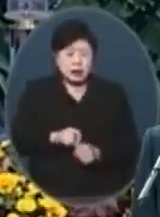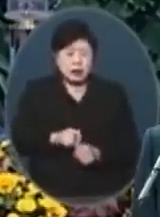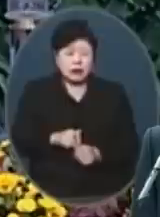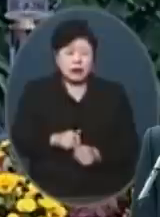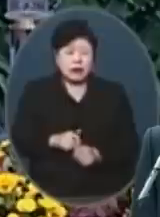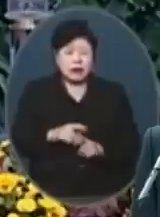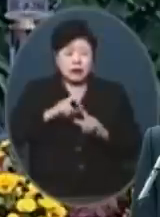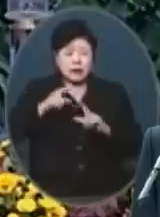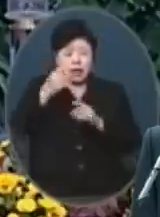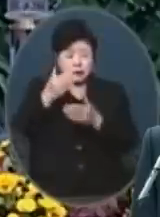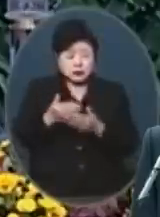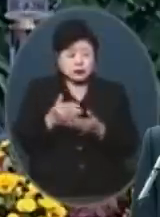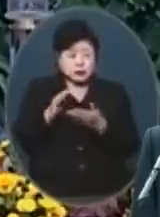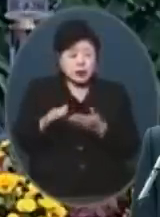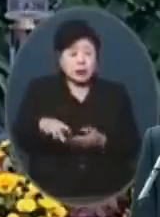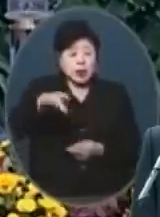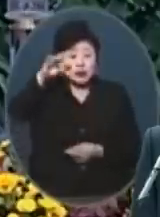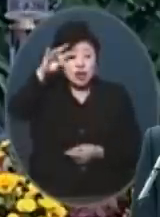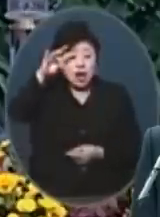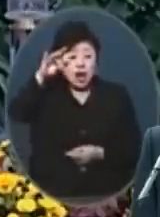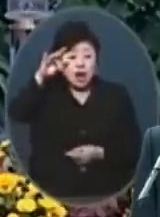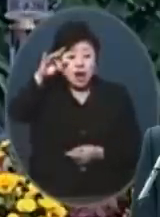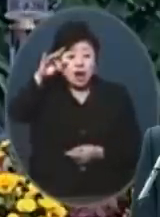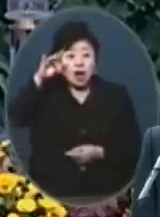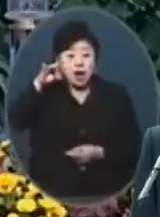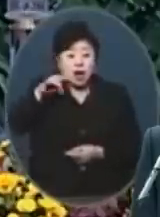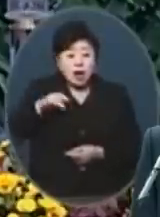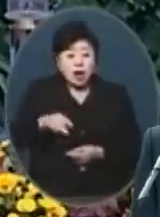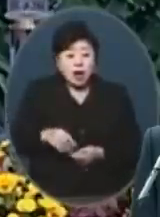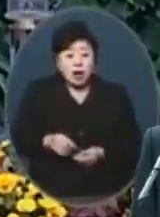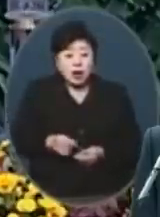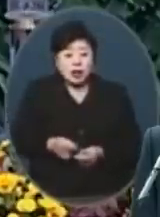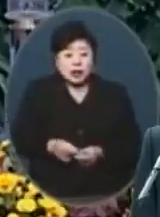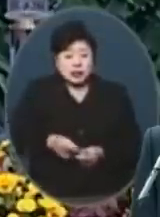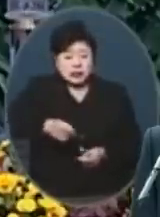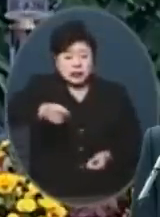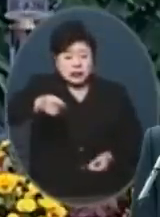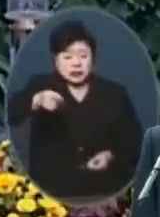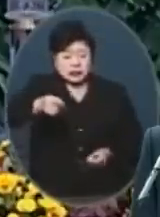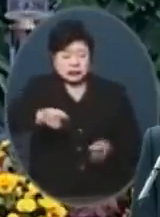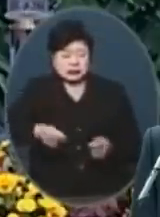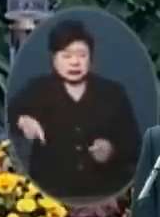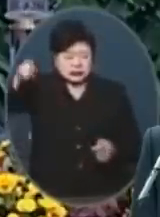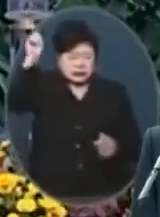선고받으면 먼저 채찍으로 때리는